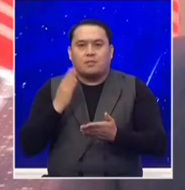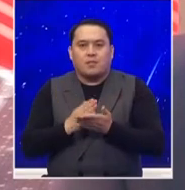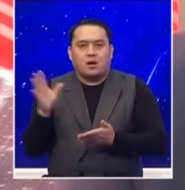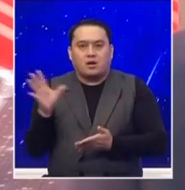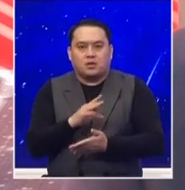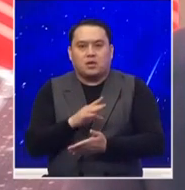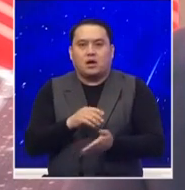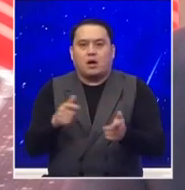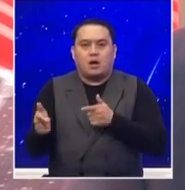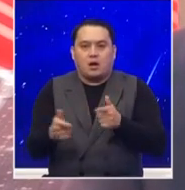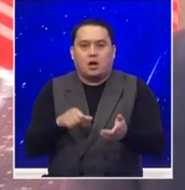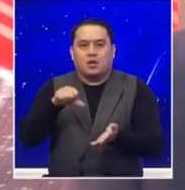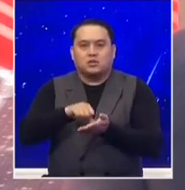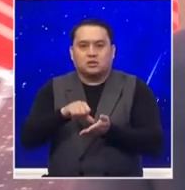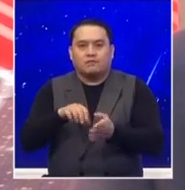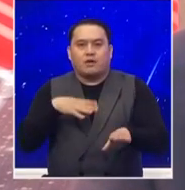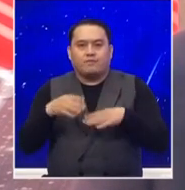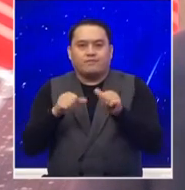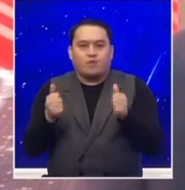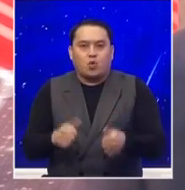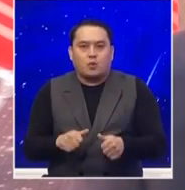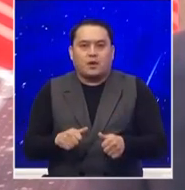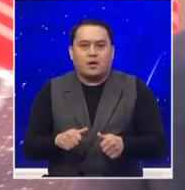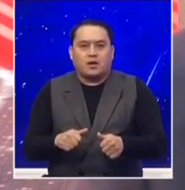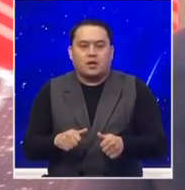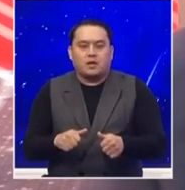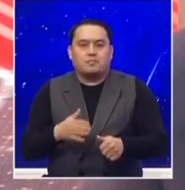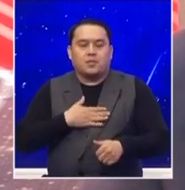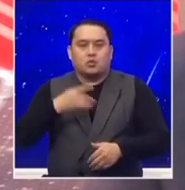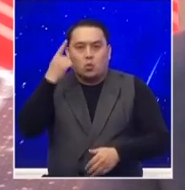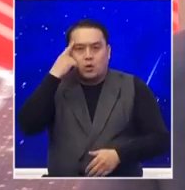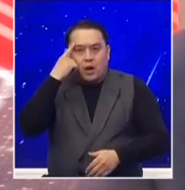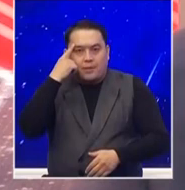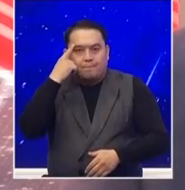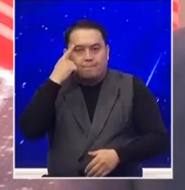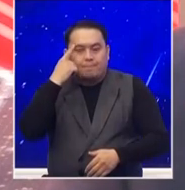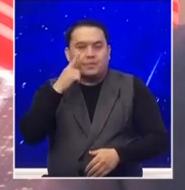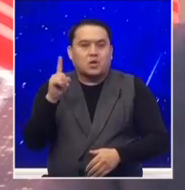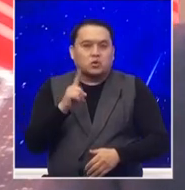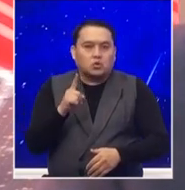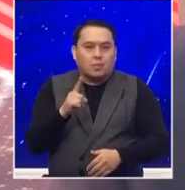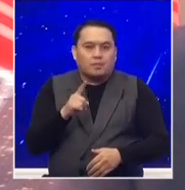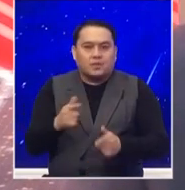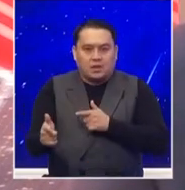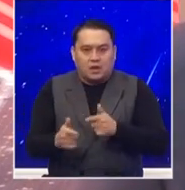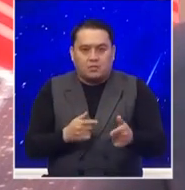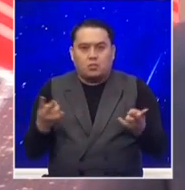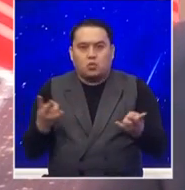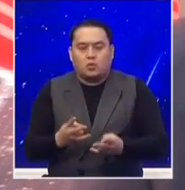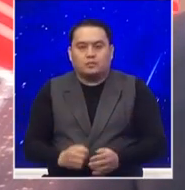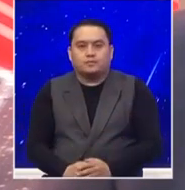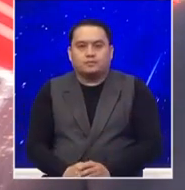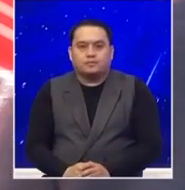қатысып, өзінің жаңағы денесін шынықтырып, формаға кіріп, жаңағы мен ойлаймын, жаңағы паралимпиада ойындарына дайын болуға